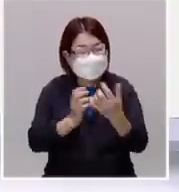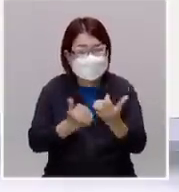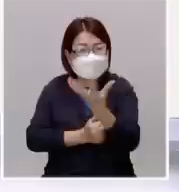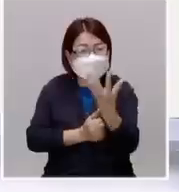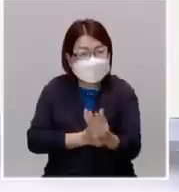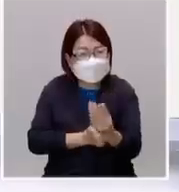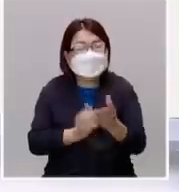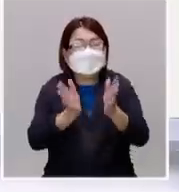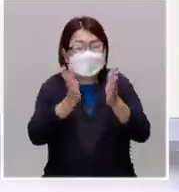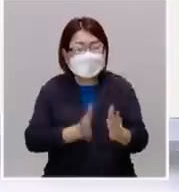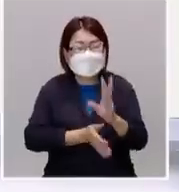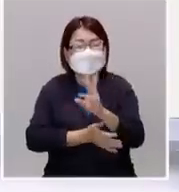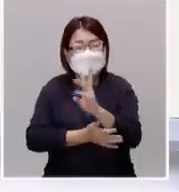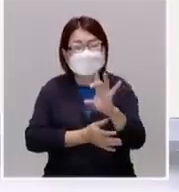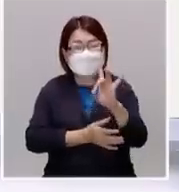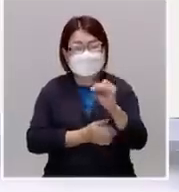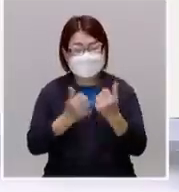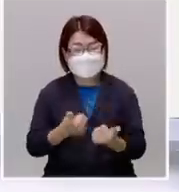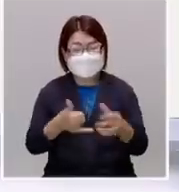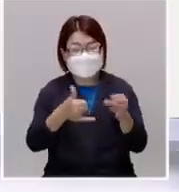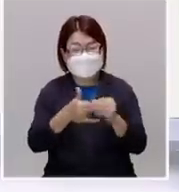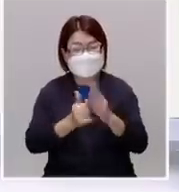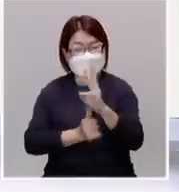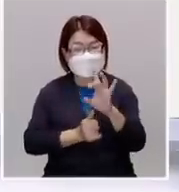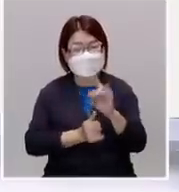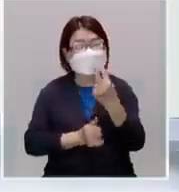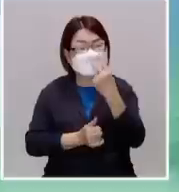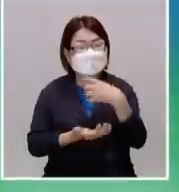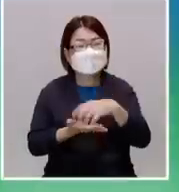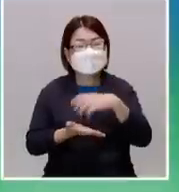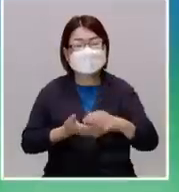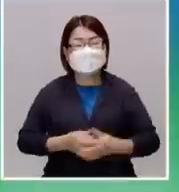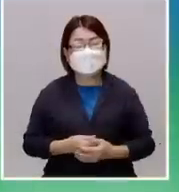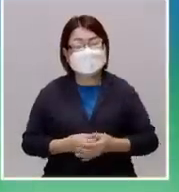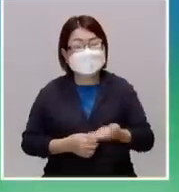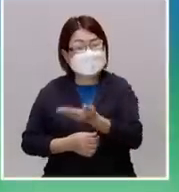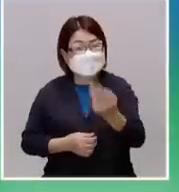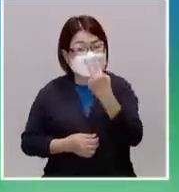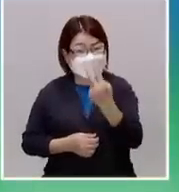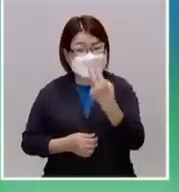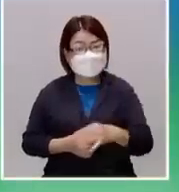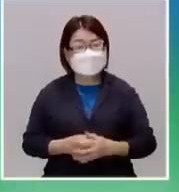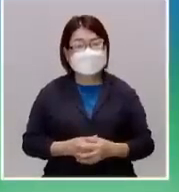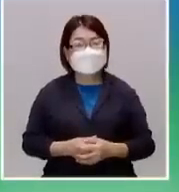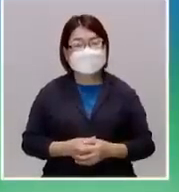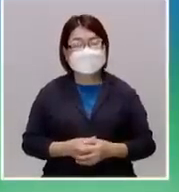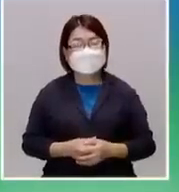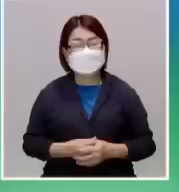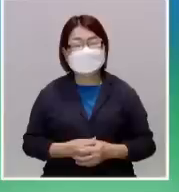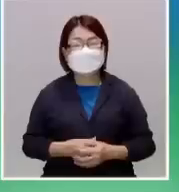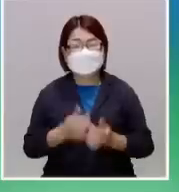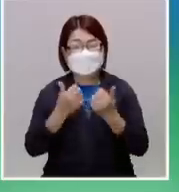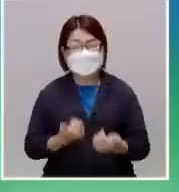ที่680รายภาพรวมทั่วไทยเป็นอย่างไรติดตามพร้อมกันเลยครับให้คุณผู้ชมได้ดูกราฟิกนี้กันก่อนนะครับนี่คือ